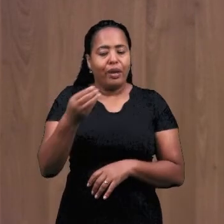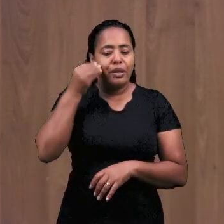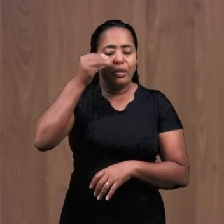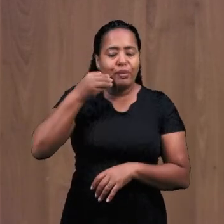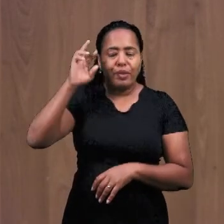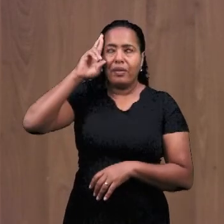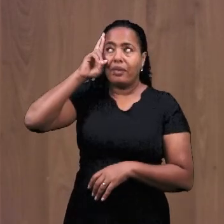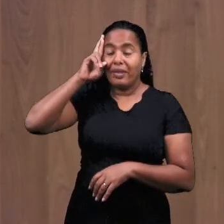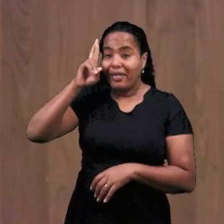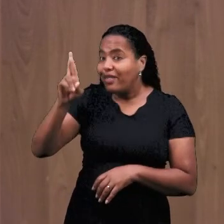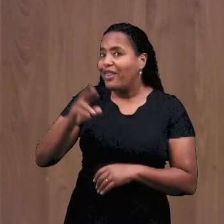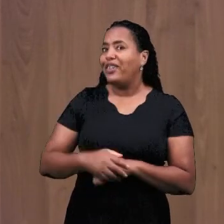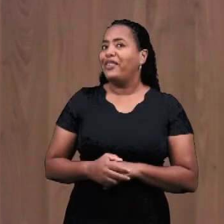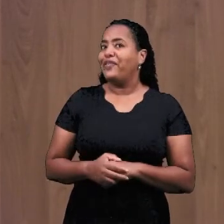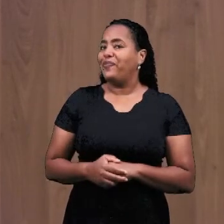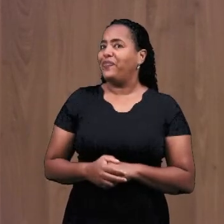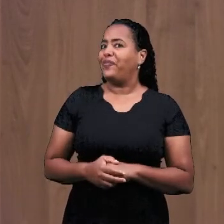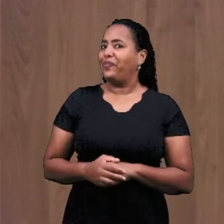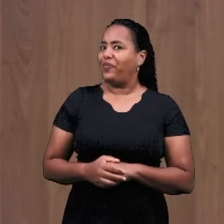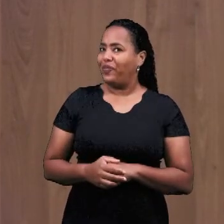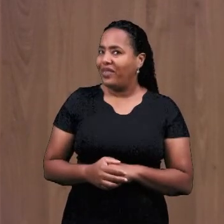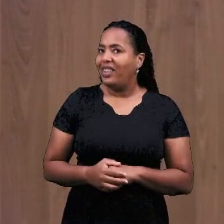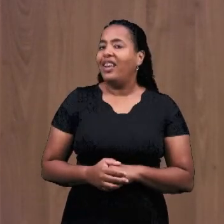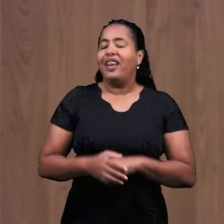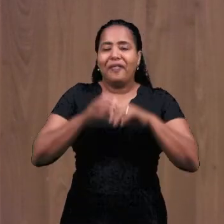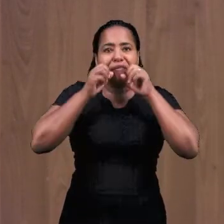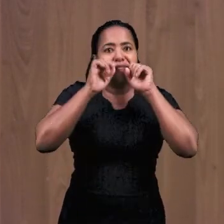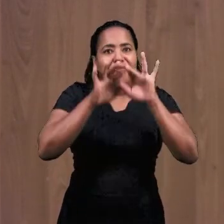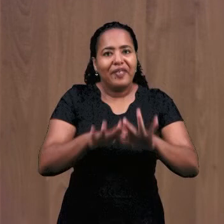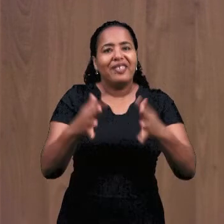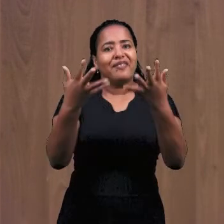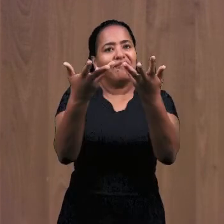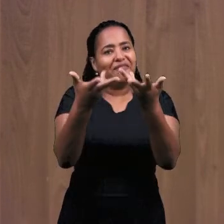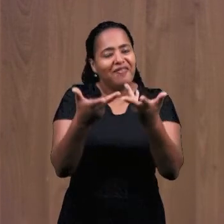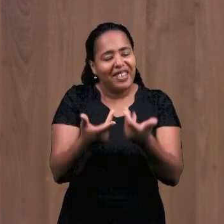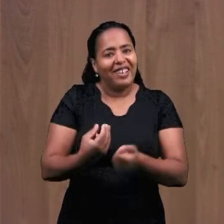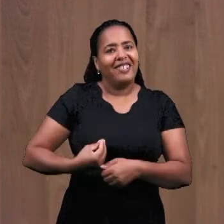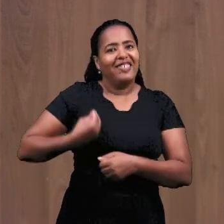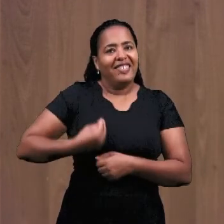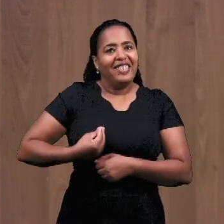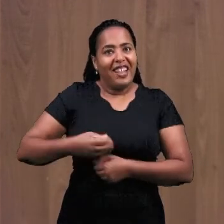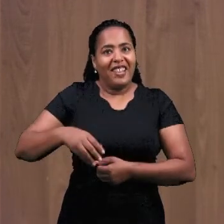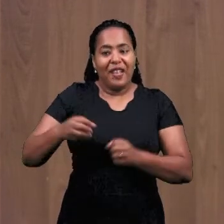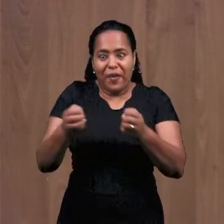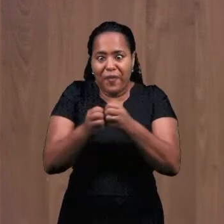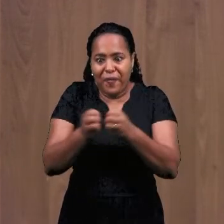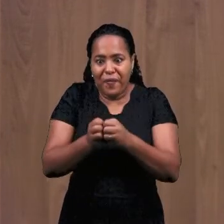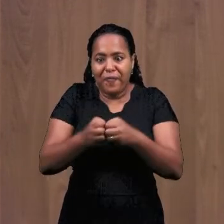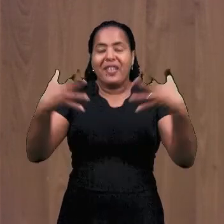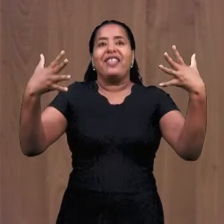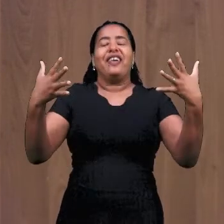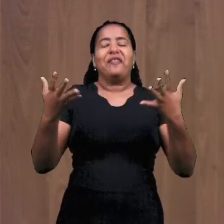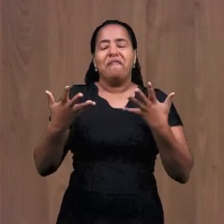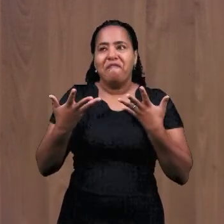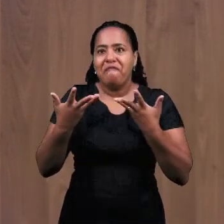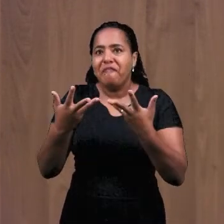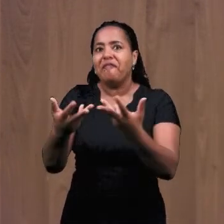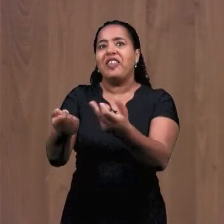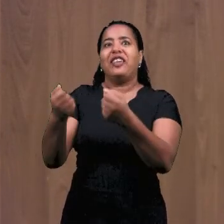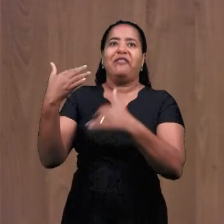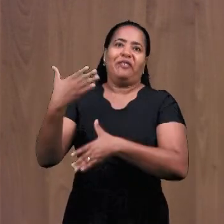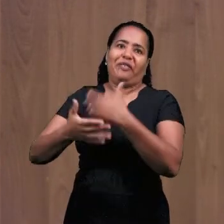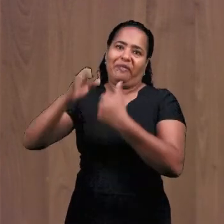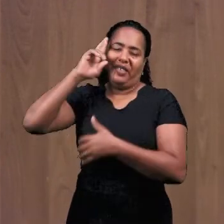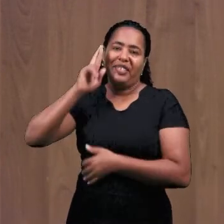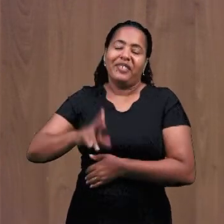Seigneur. Nous avons vécu des bénédictions merveilleuses, des véritables miracles dans la présence du Seigneur.